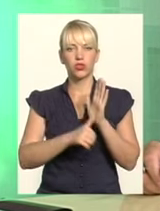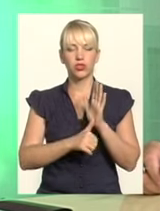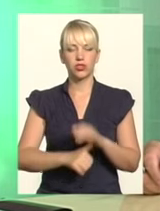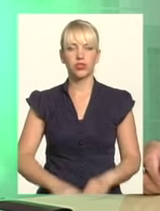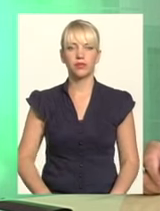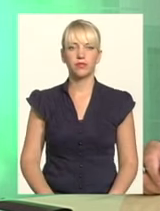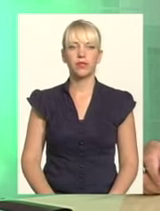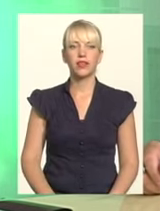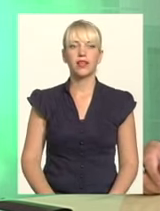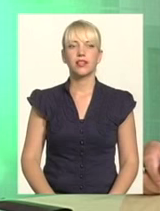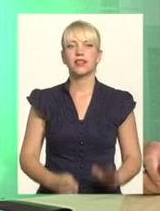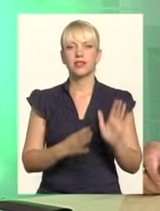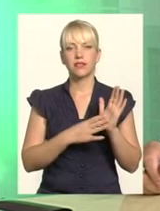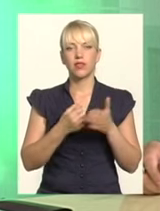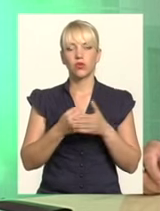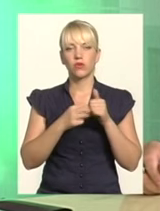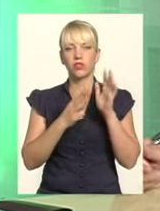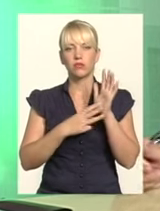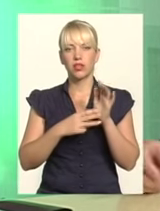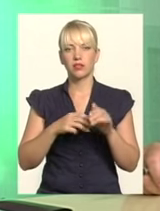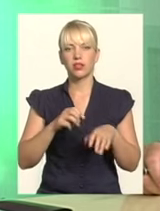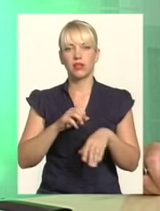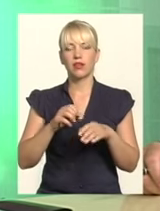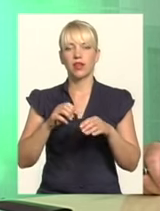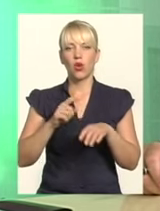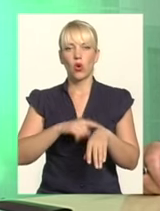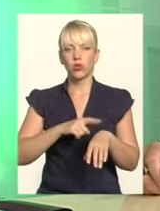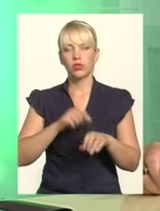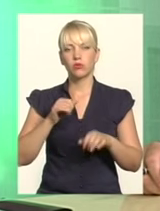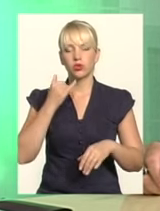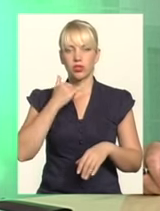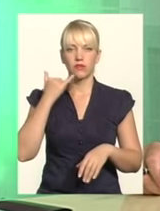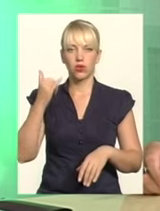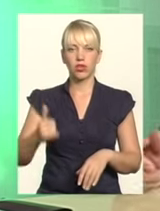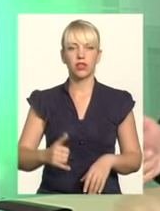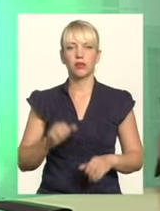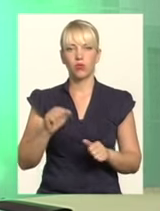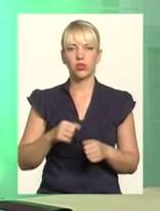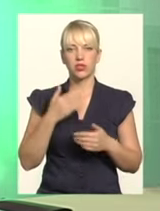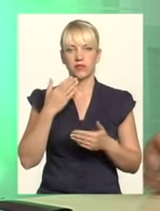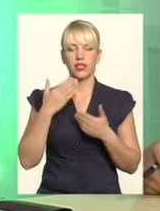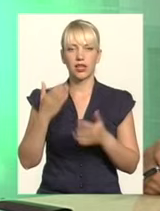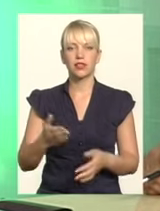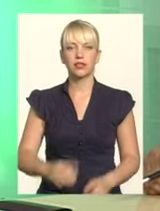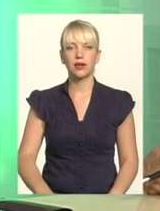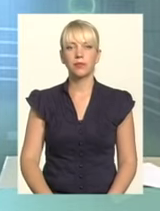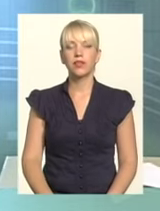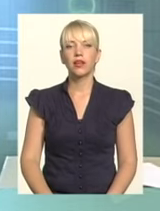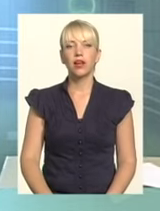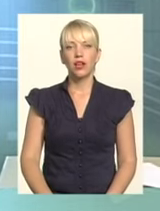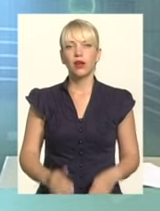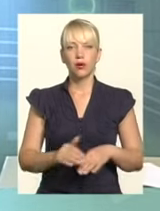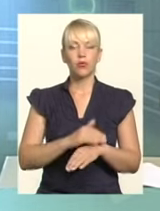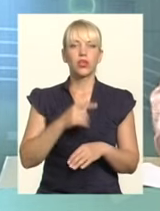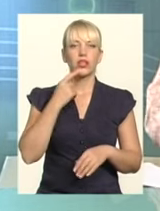79-41-06. З 9-ї години? Так, з 9 до 18-15. Можна звертатися. Скажіть, будь ласка, якщо